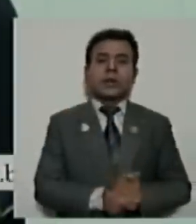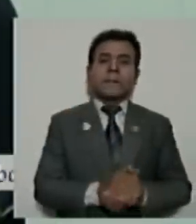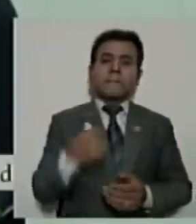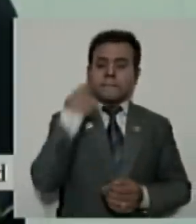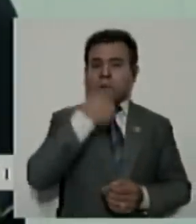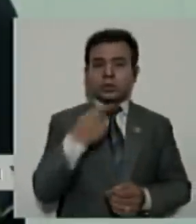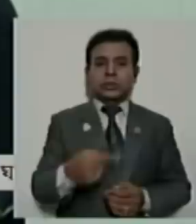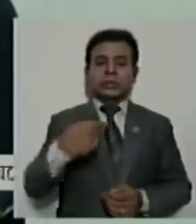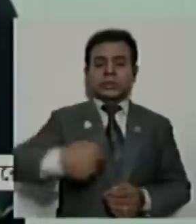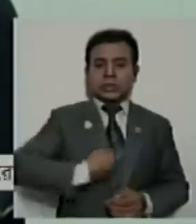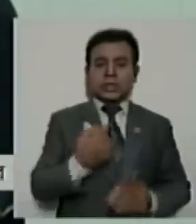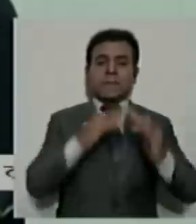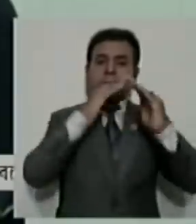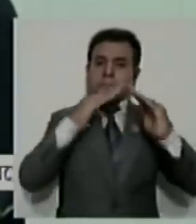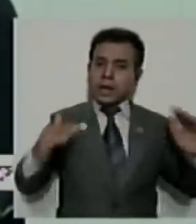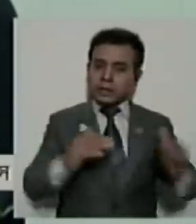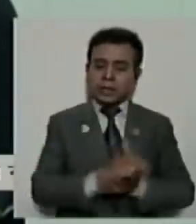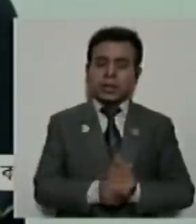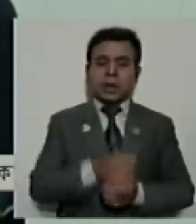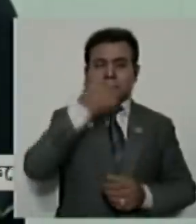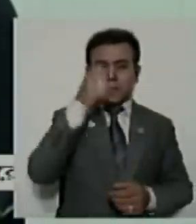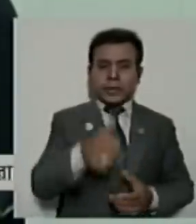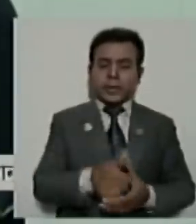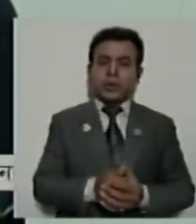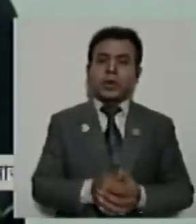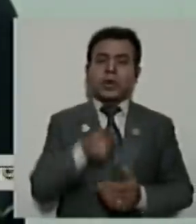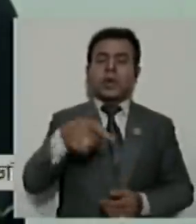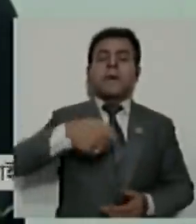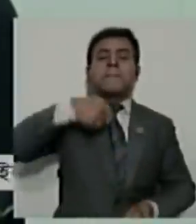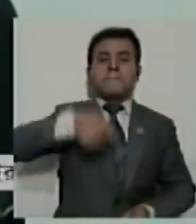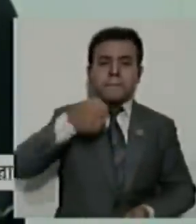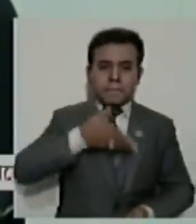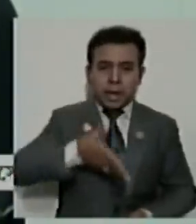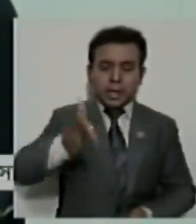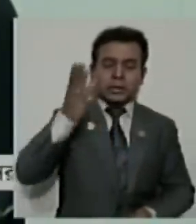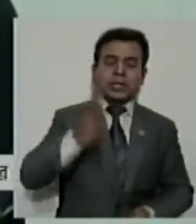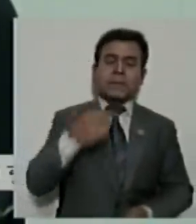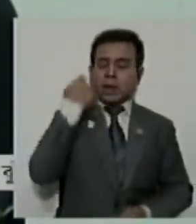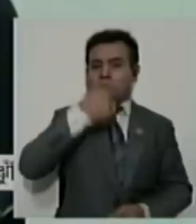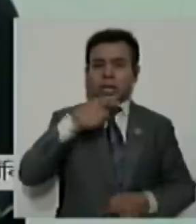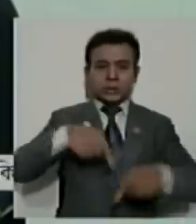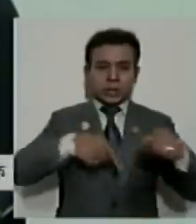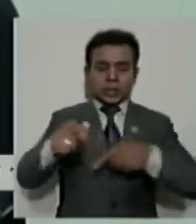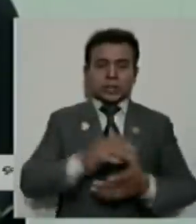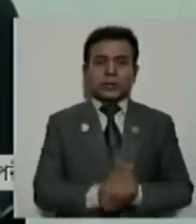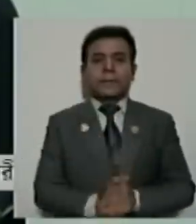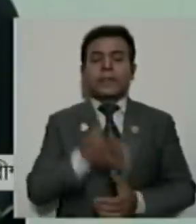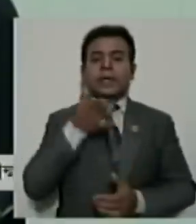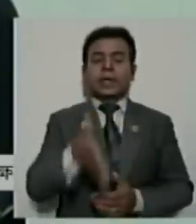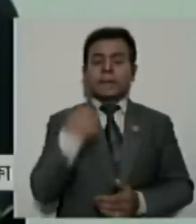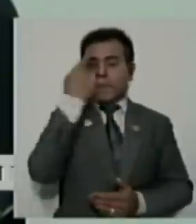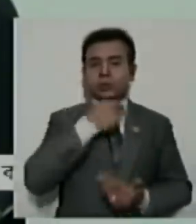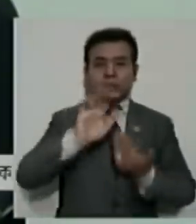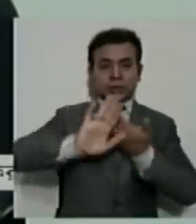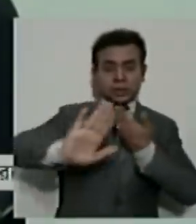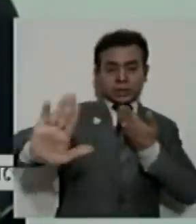ডিস্টেন্সিং মেনটেন করবেন, ইনফেকশন কন্ট্রোল করবেন হাসপাতাল সমূহে, এগুলো কিন্তু একটা গুরুত্বপূর্ণ বিষয়। এগুলো